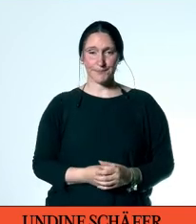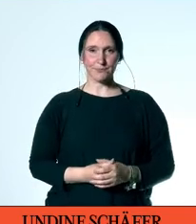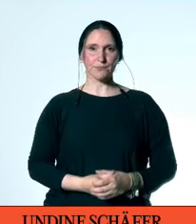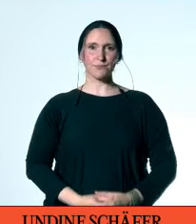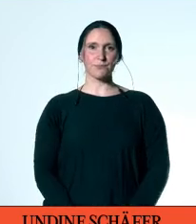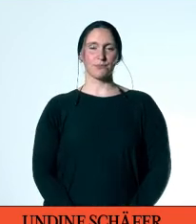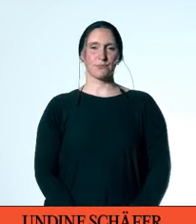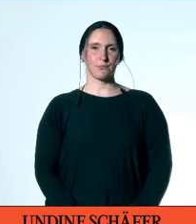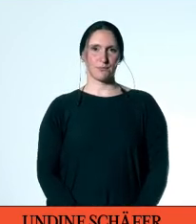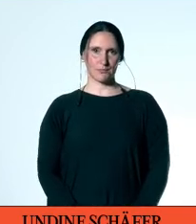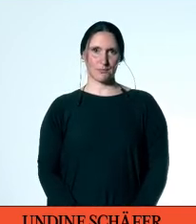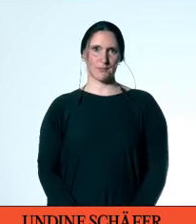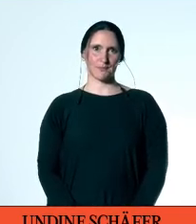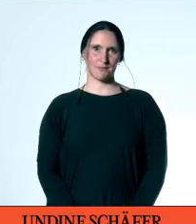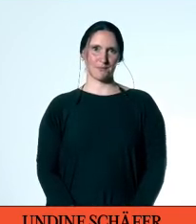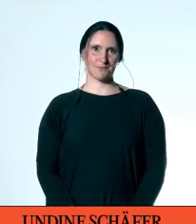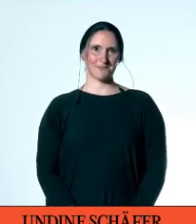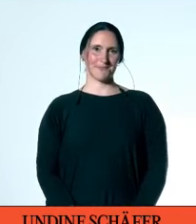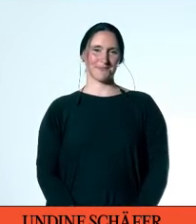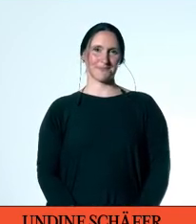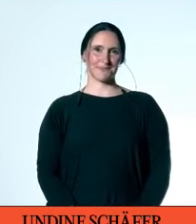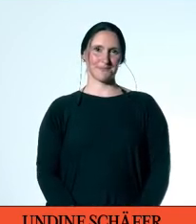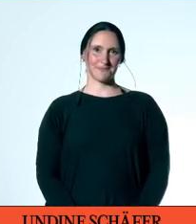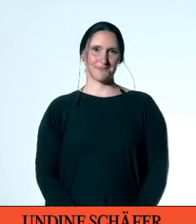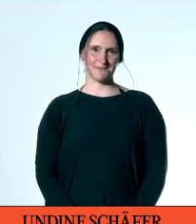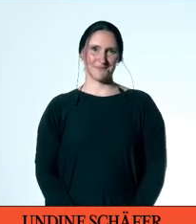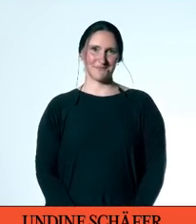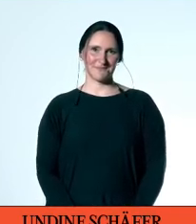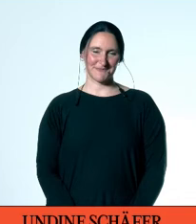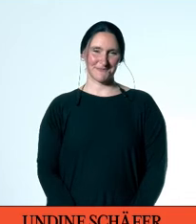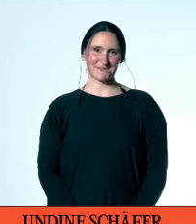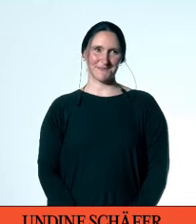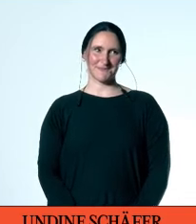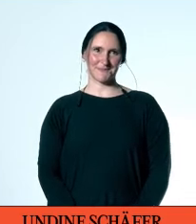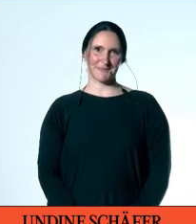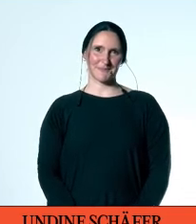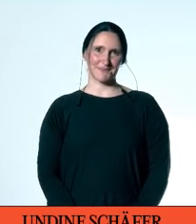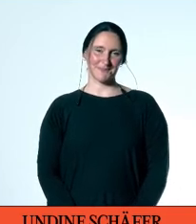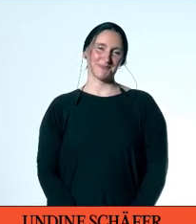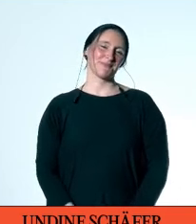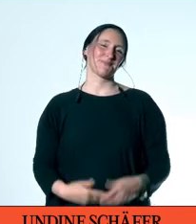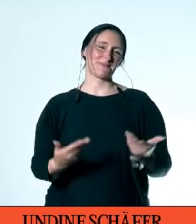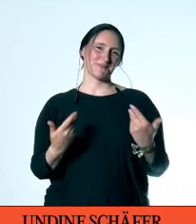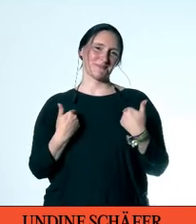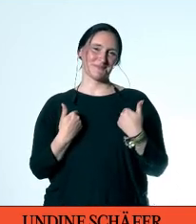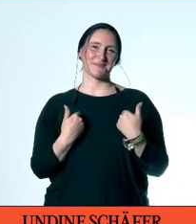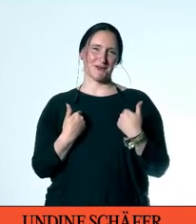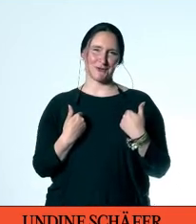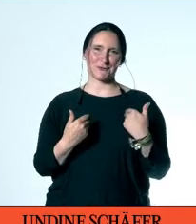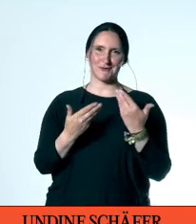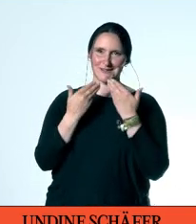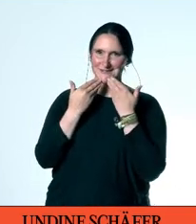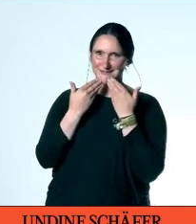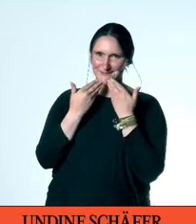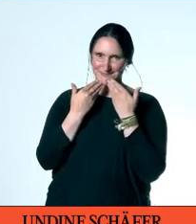die Einladung, für die Möglichkeit, dass wir das hier machen können und dass wir die großartige Gelegenheit hatten, die